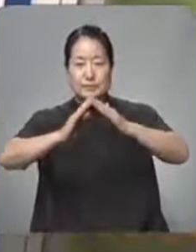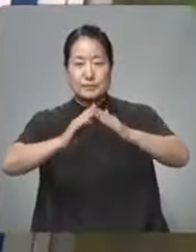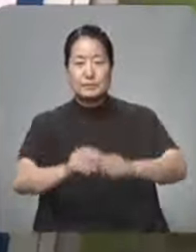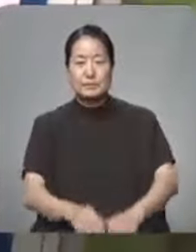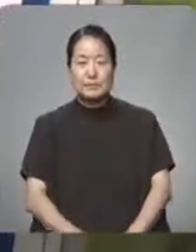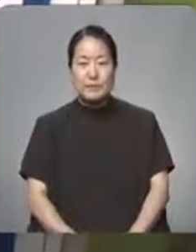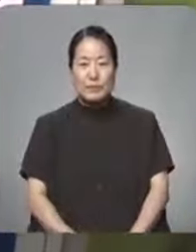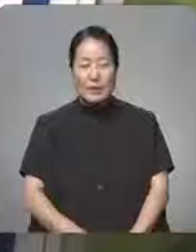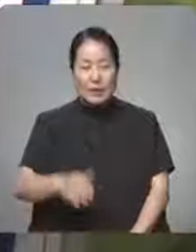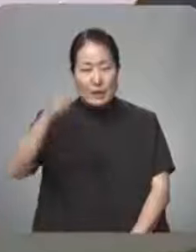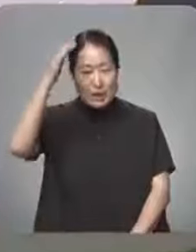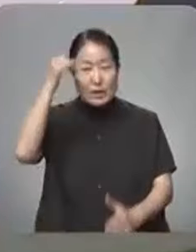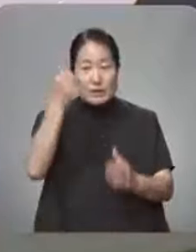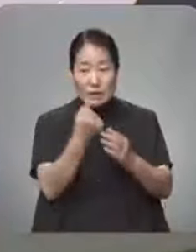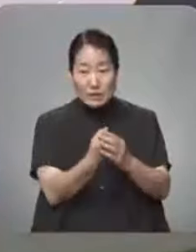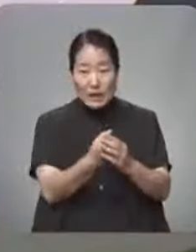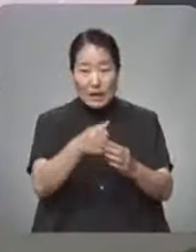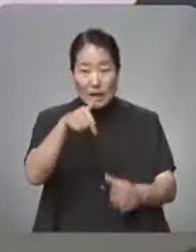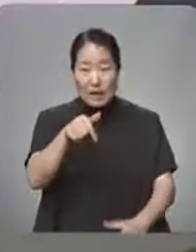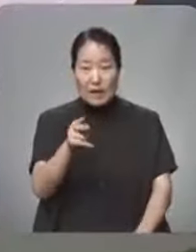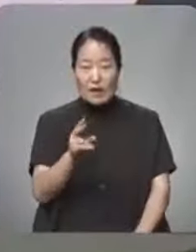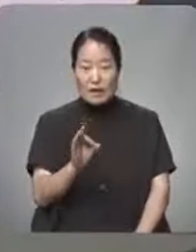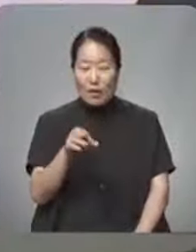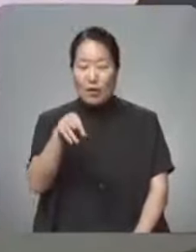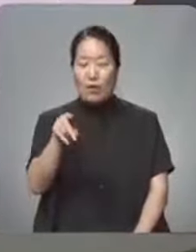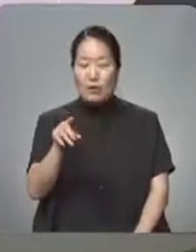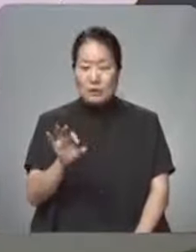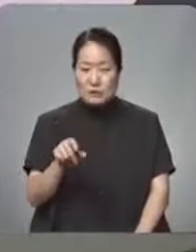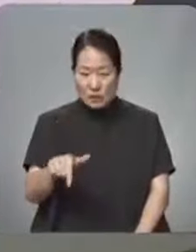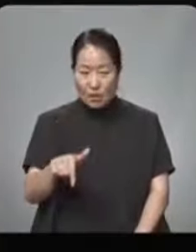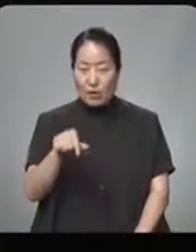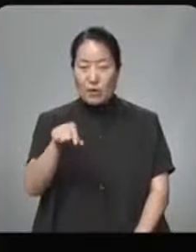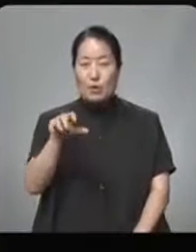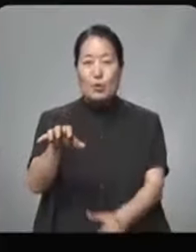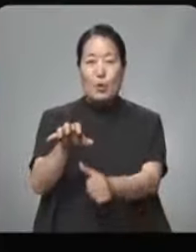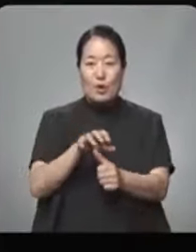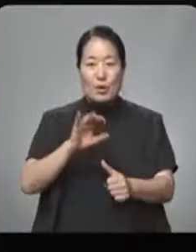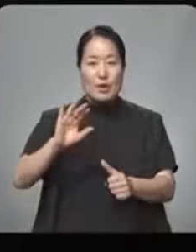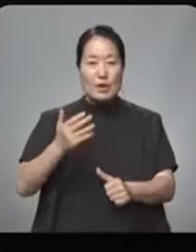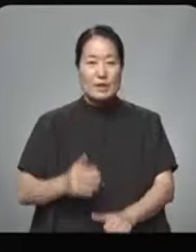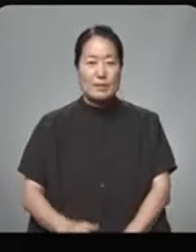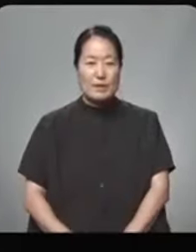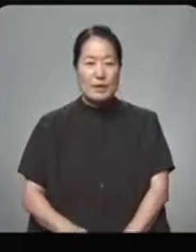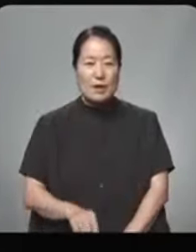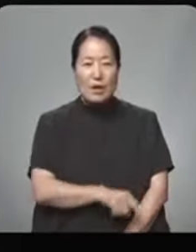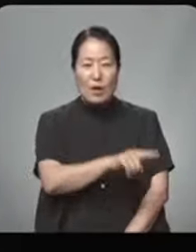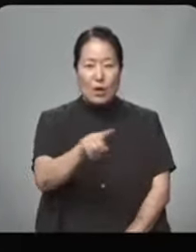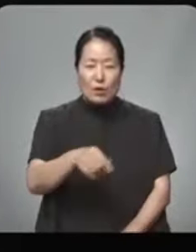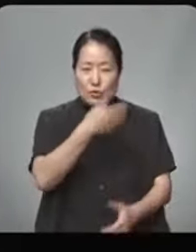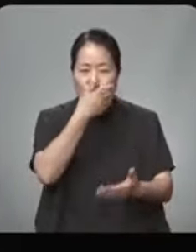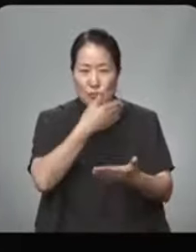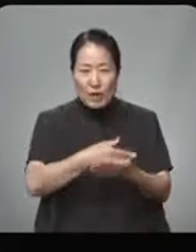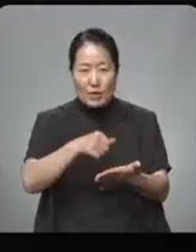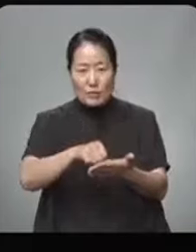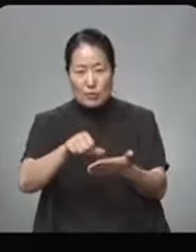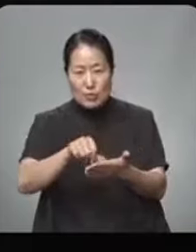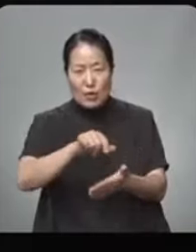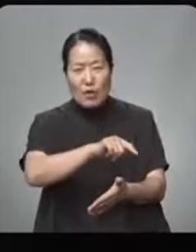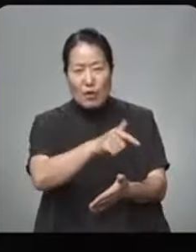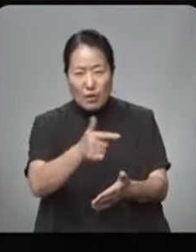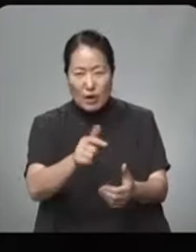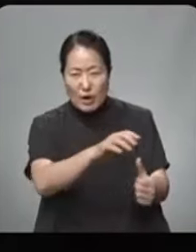또 석탄 경석 활용도 추진되고 있습니다. 아주 핵심 광물로 여기를 개발해낼 가치가 충분합니다.